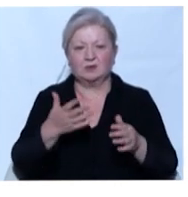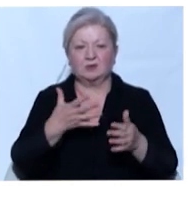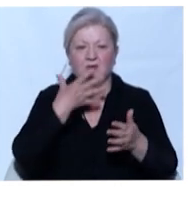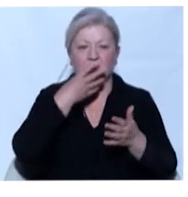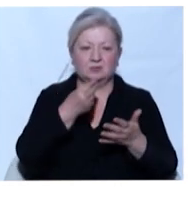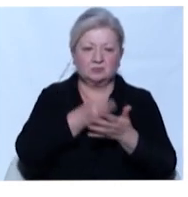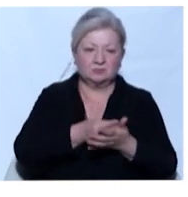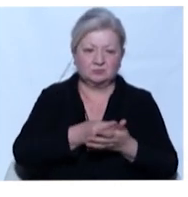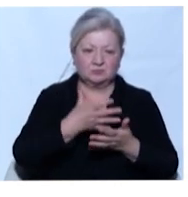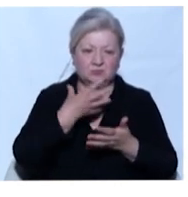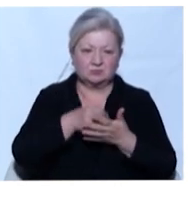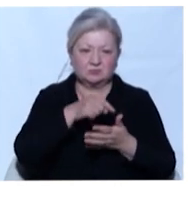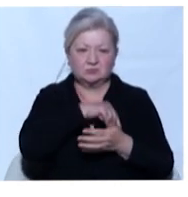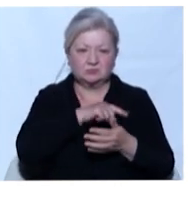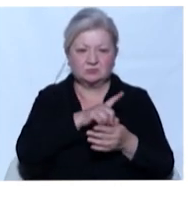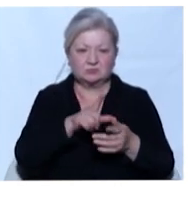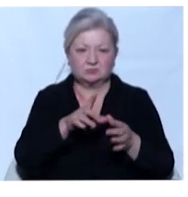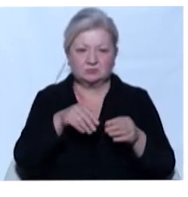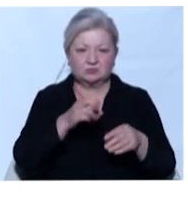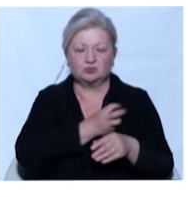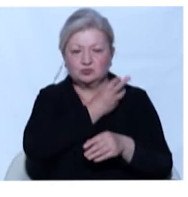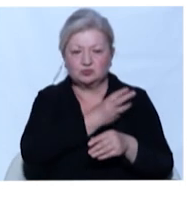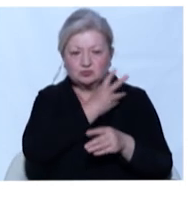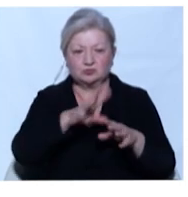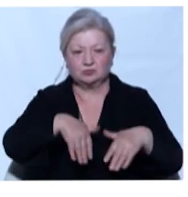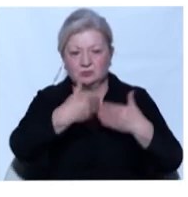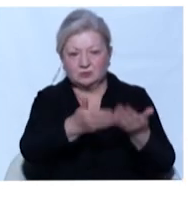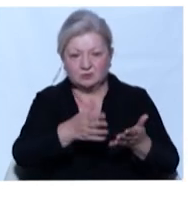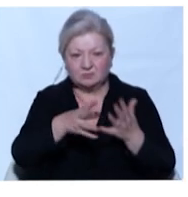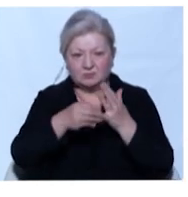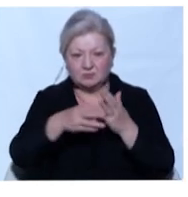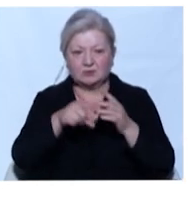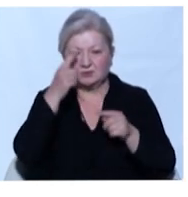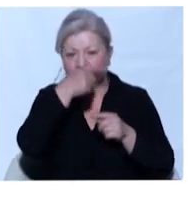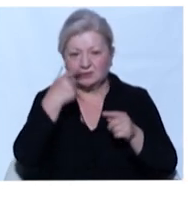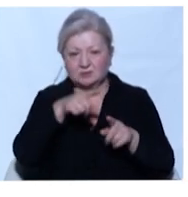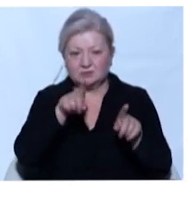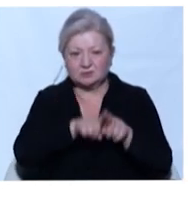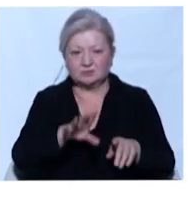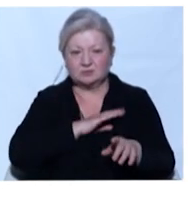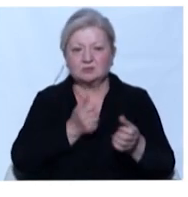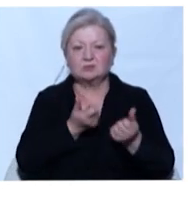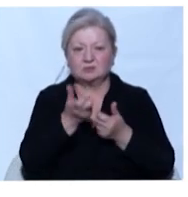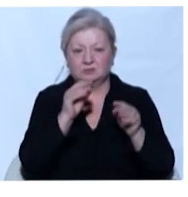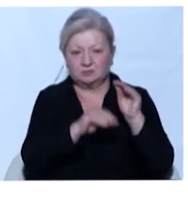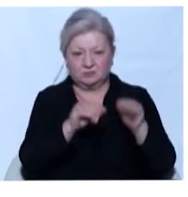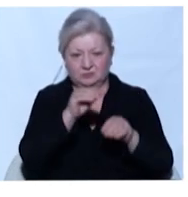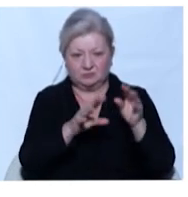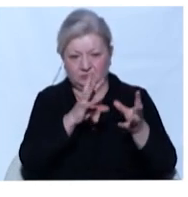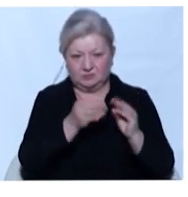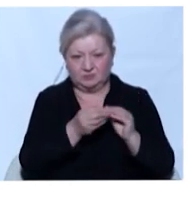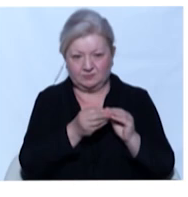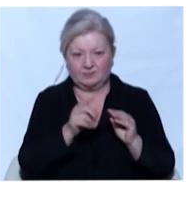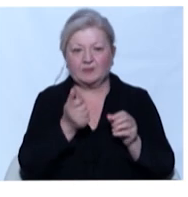გადაწყვეტილებით, სურვილით, შესაბამისი შეთანხმებების საფუძველზე. ანუ ასეთი ტიპის ცვლილება ყველა წავიდა რაოდენობრივ ცვლილებაში და